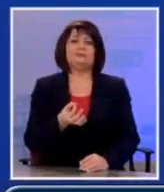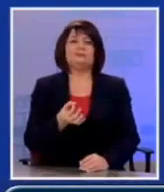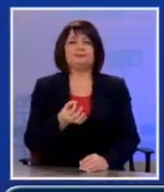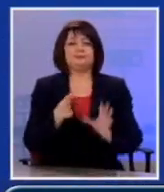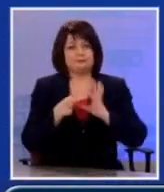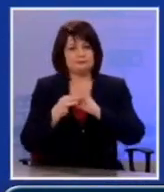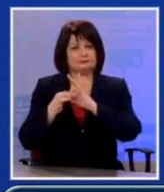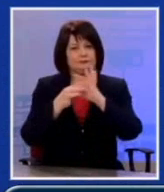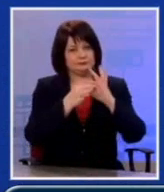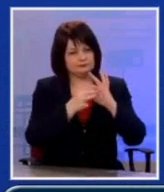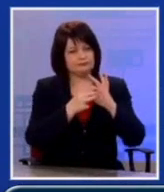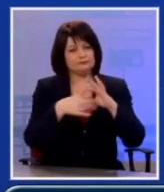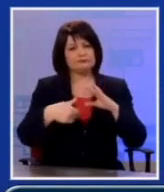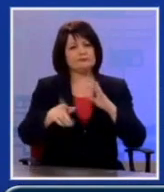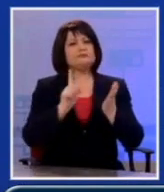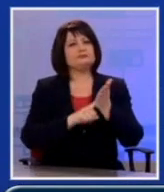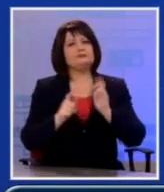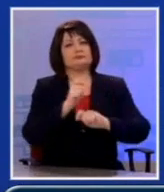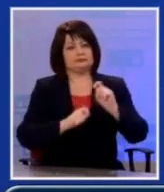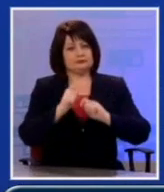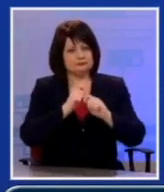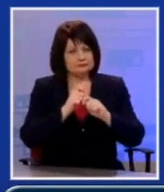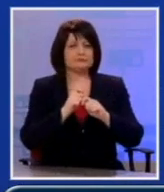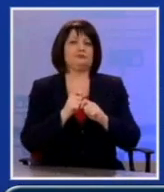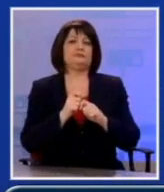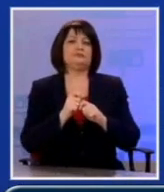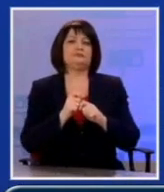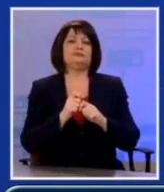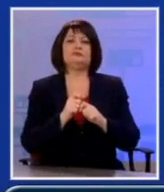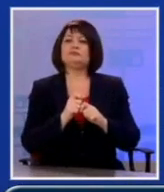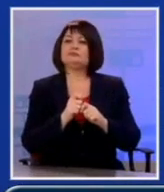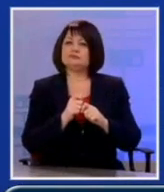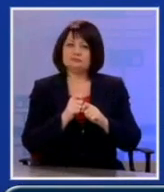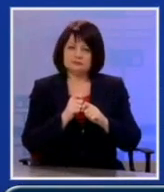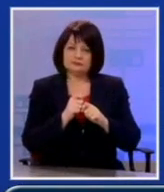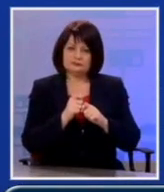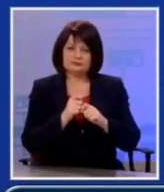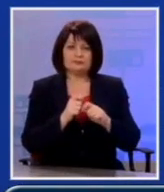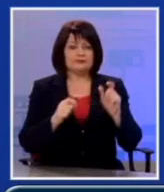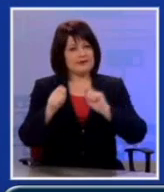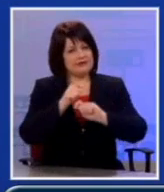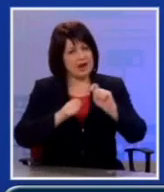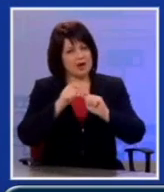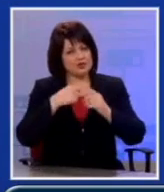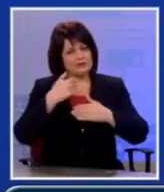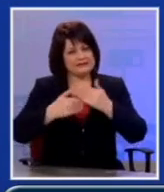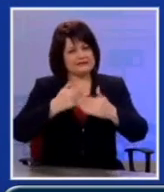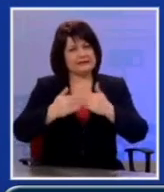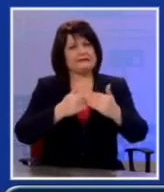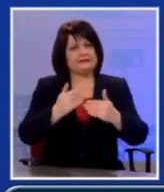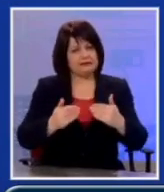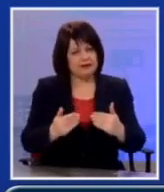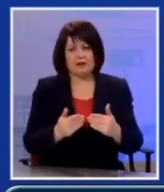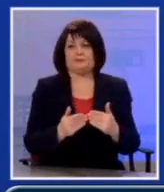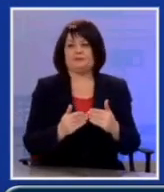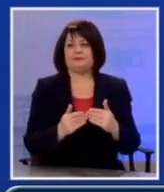που πρέπει κάθε φορά να συνθέτει κανείς έχει συντεθεί σε όλες